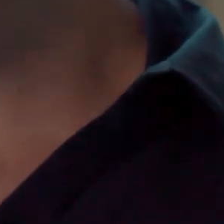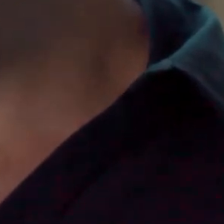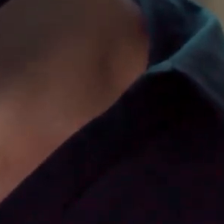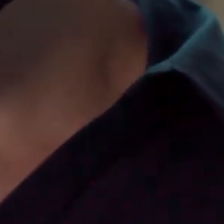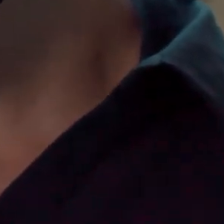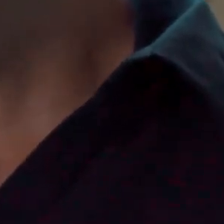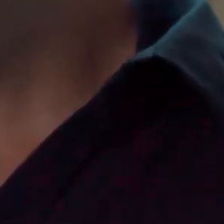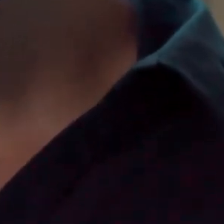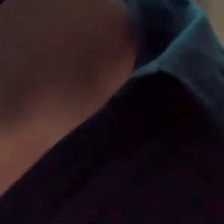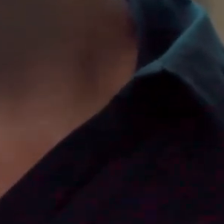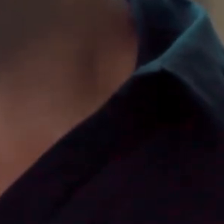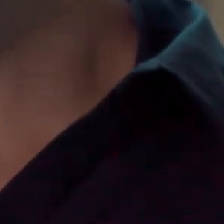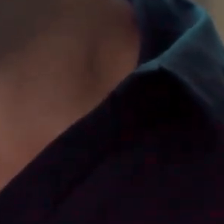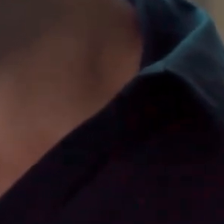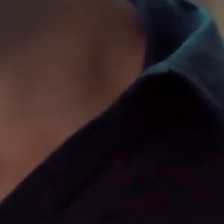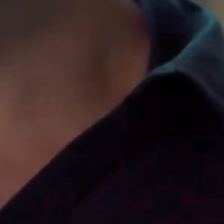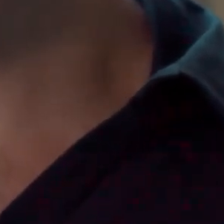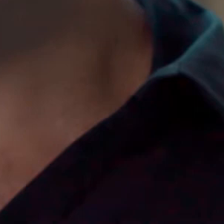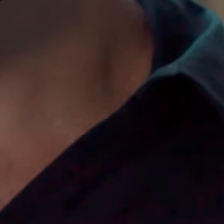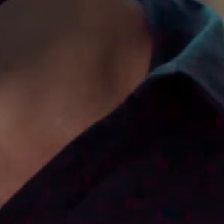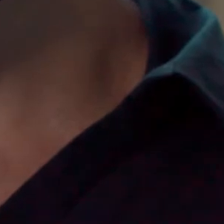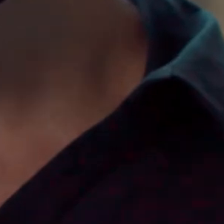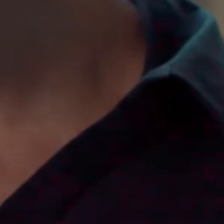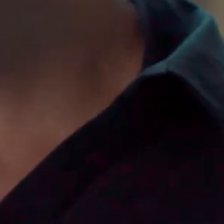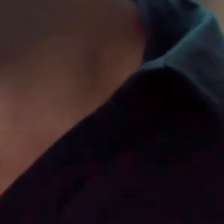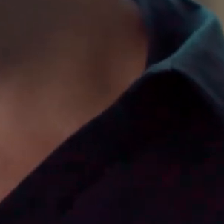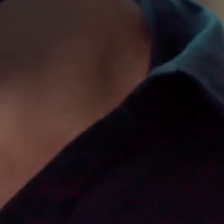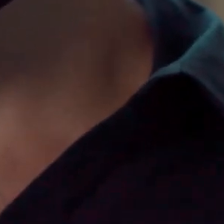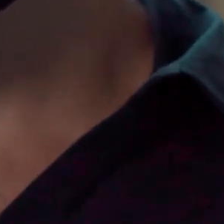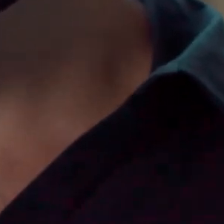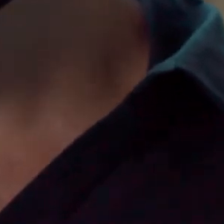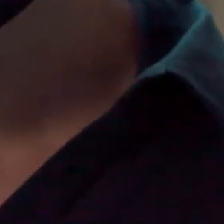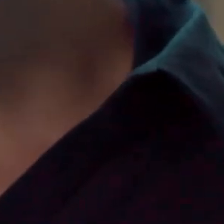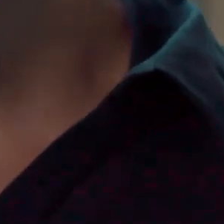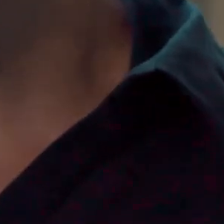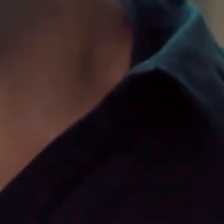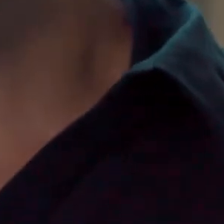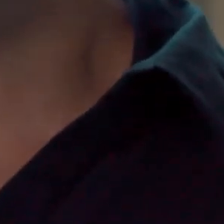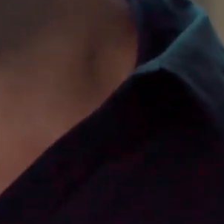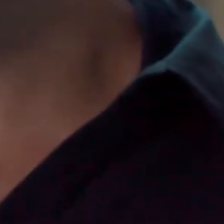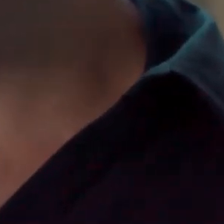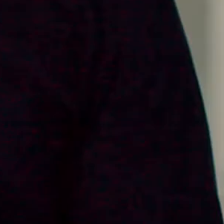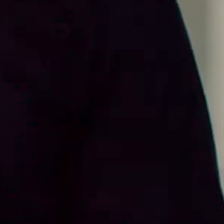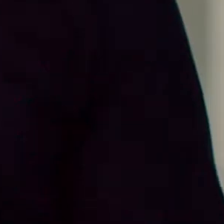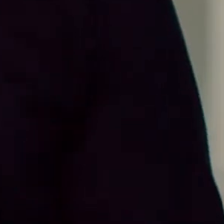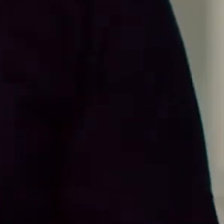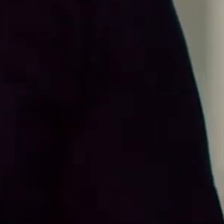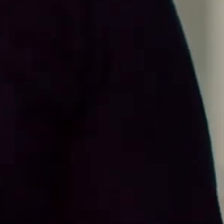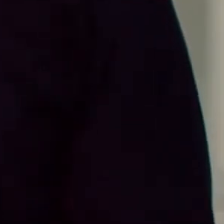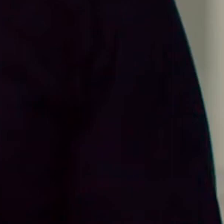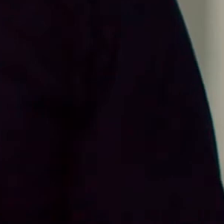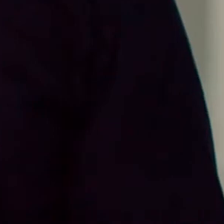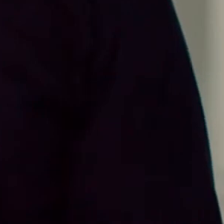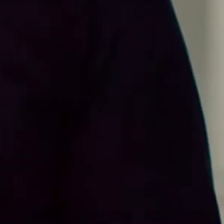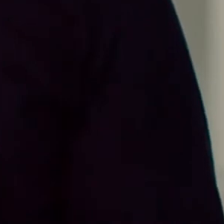educativa de la UB m'ha entès que estàvem vivint una situació excepcional i que havíem de portar el nostre granet de sorra. I